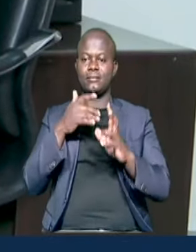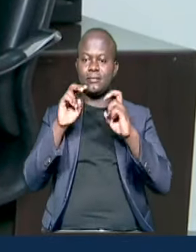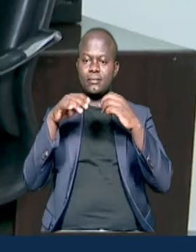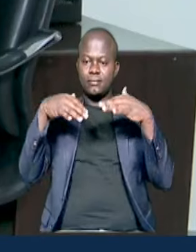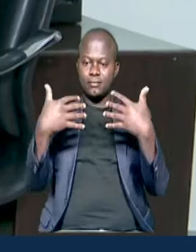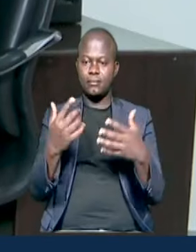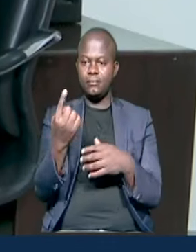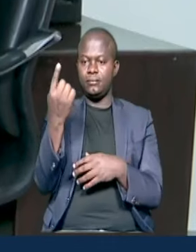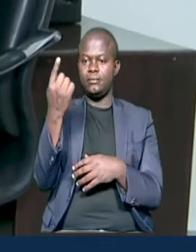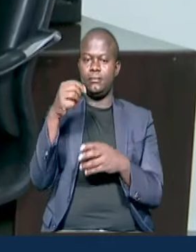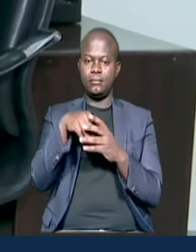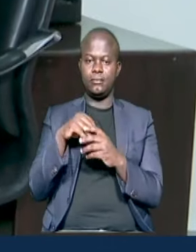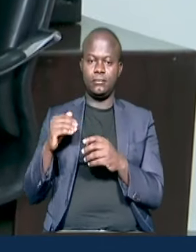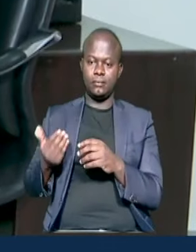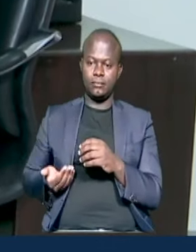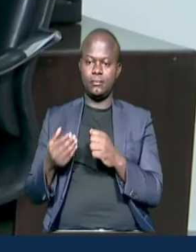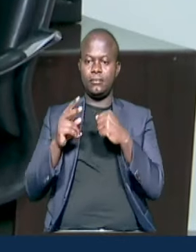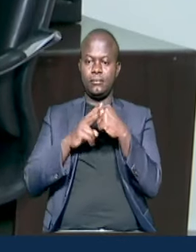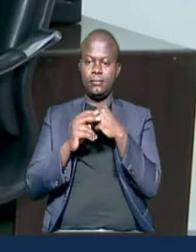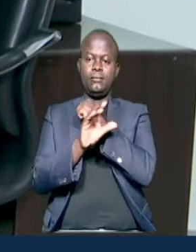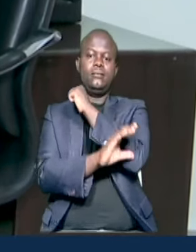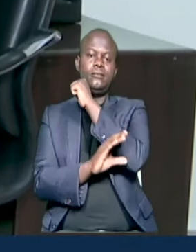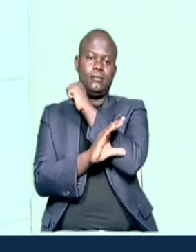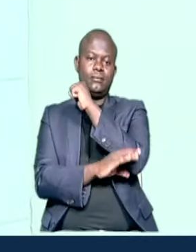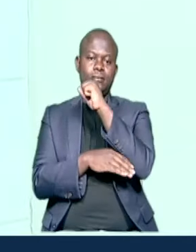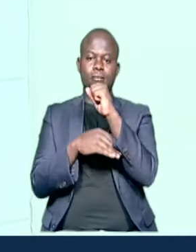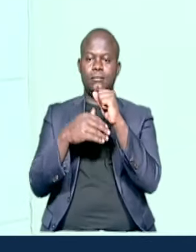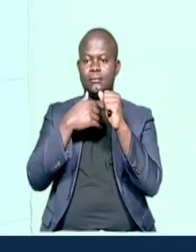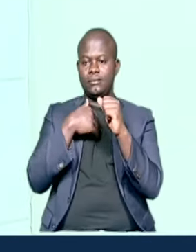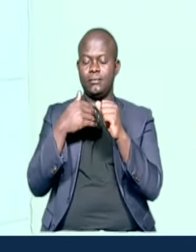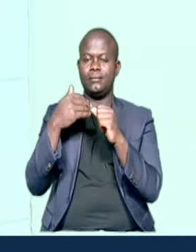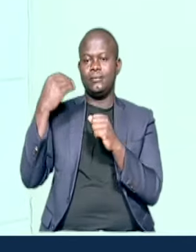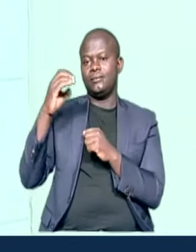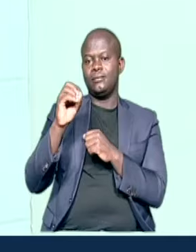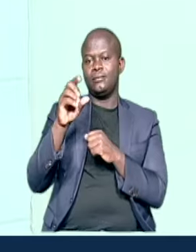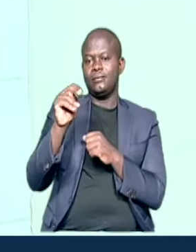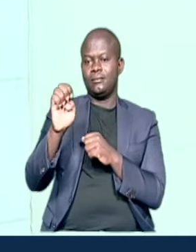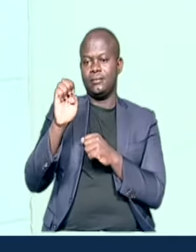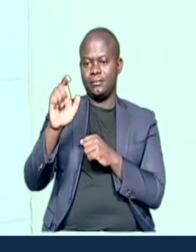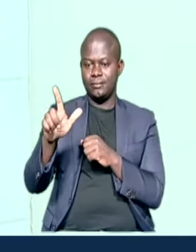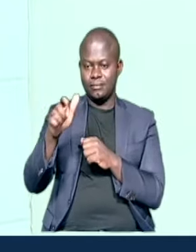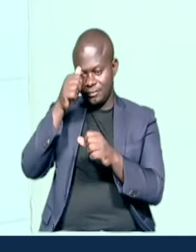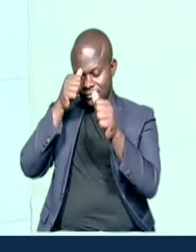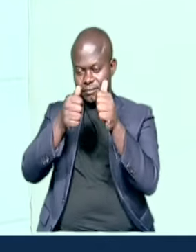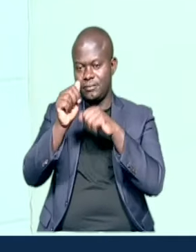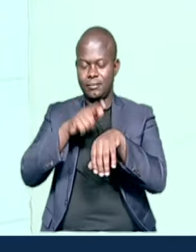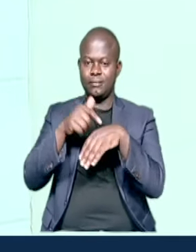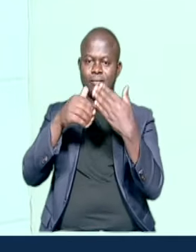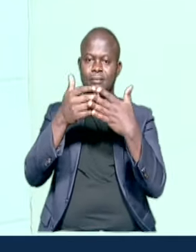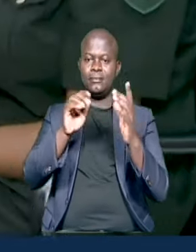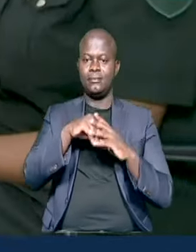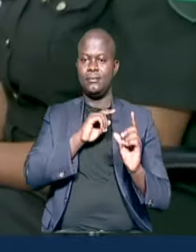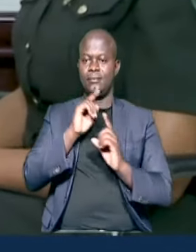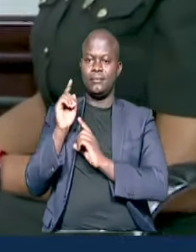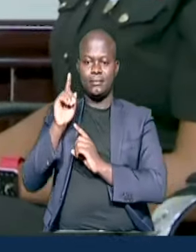uri umwe mu bagore barindwi igihugu kigize bafite ipeti rya colonel ukurikije icyo gihe umaze mu ngabo